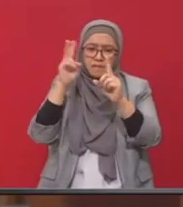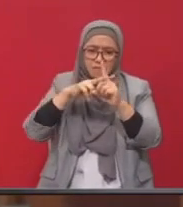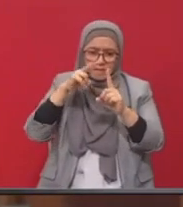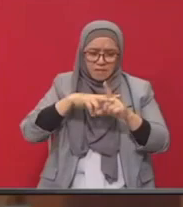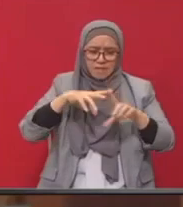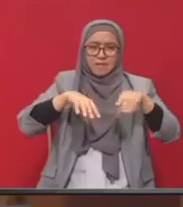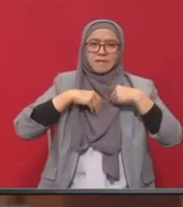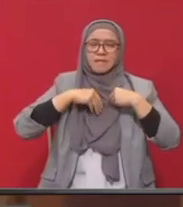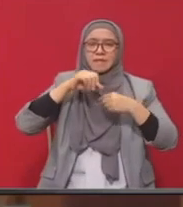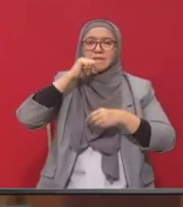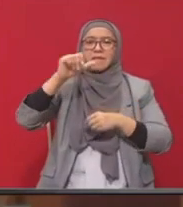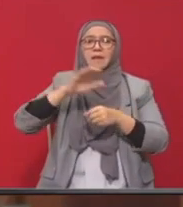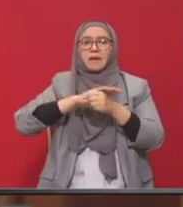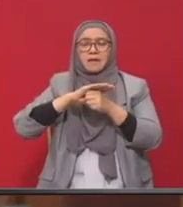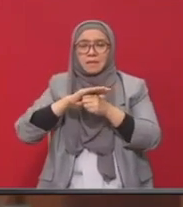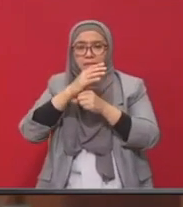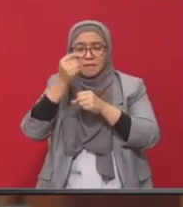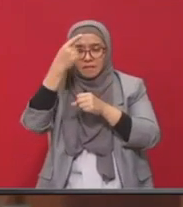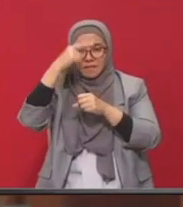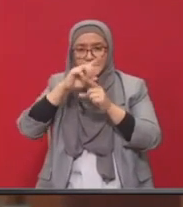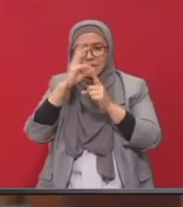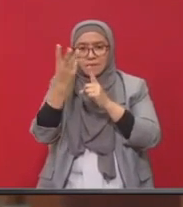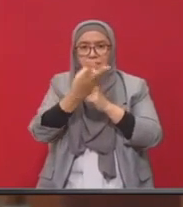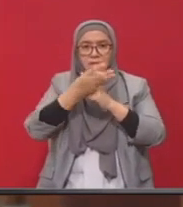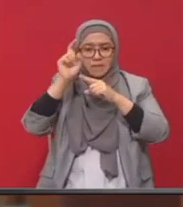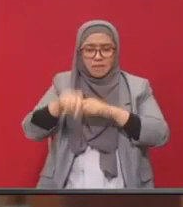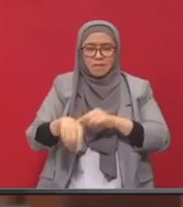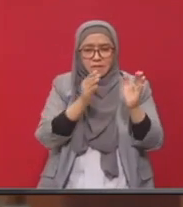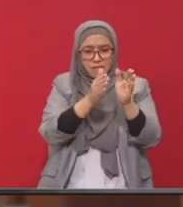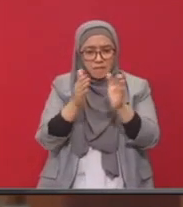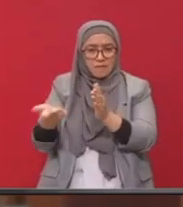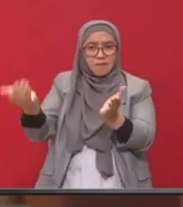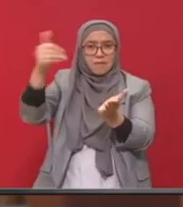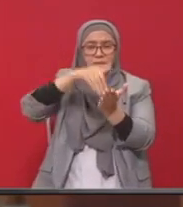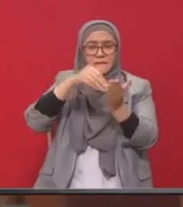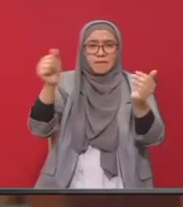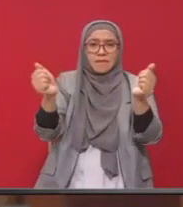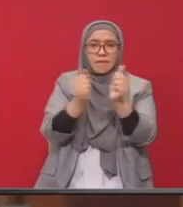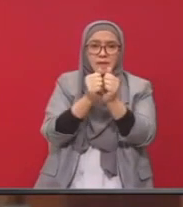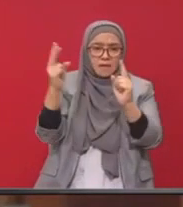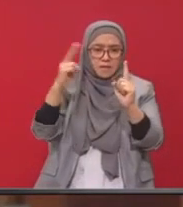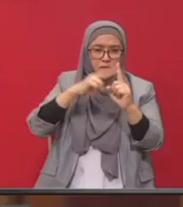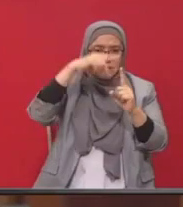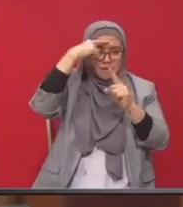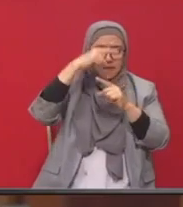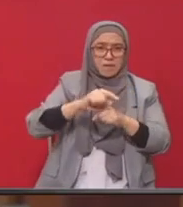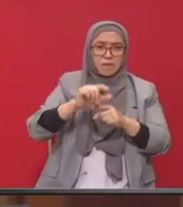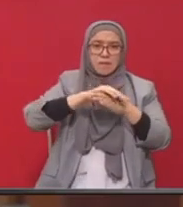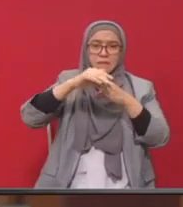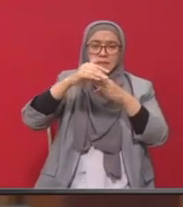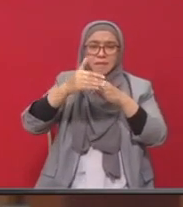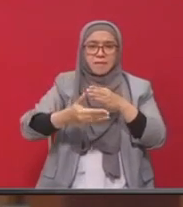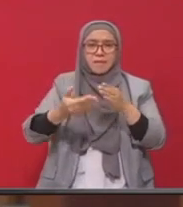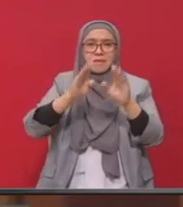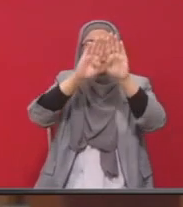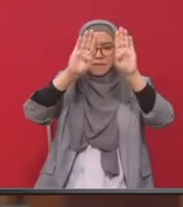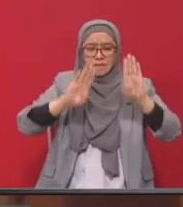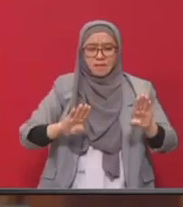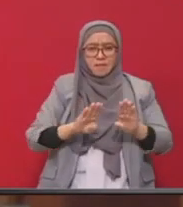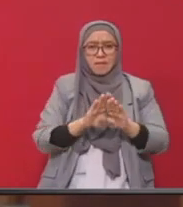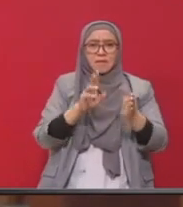tidak lengkap dan menyebabkan JKM menyusut semula dengan permohonan untuk mengungkapkan Borang permohonan tersebut